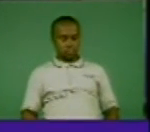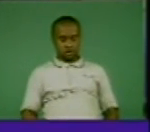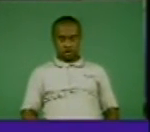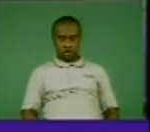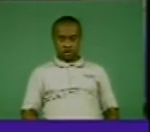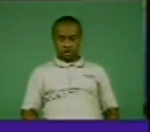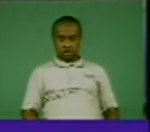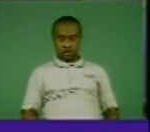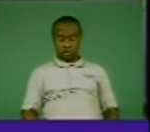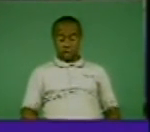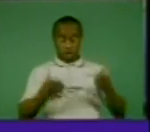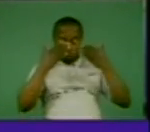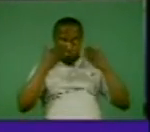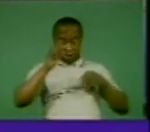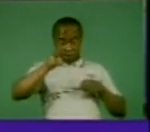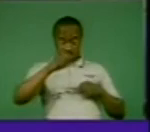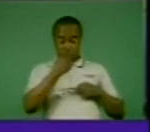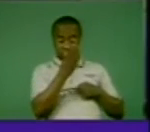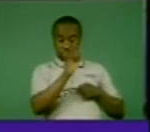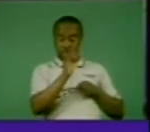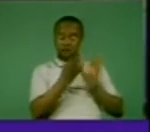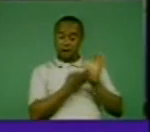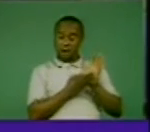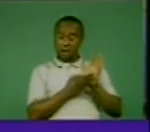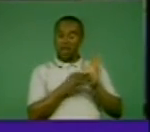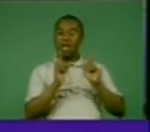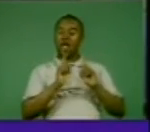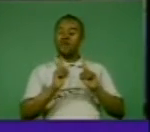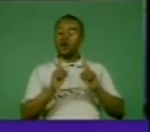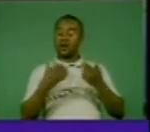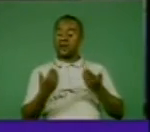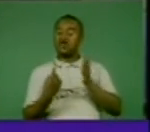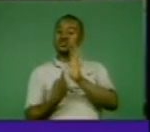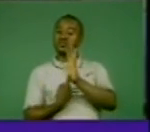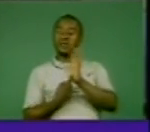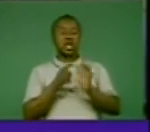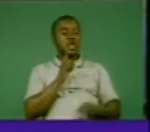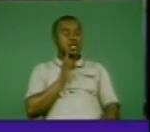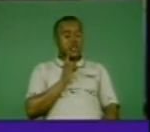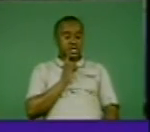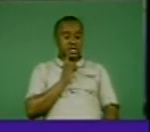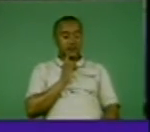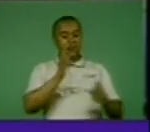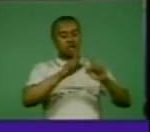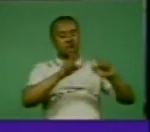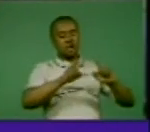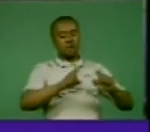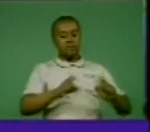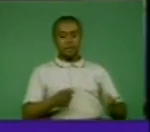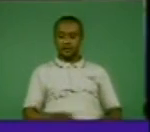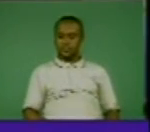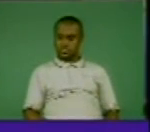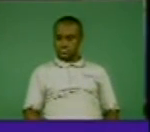zilikuwa 108. Kura za wazi hapana zilikuwa kura 6 kwa kila ibara, kwa ibara zote.